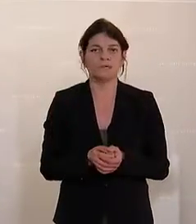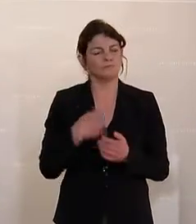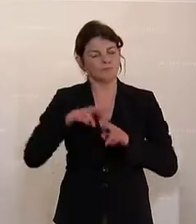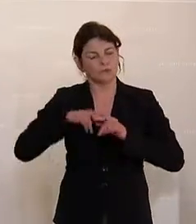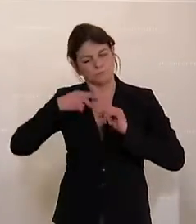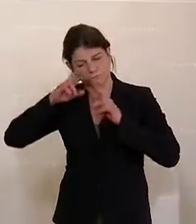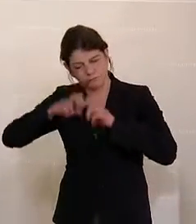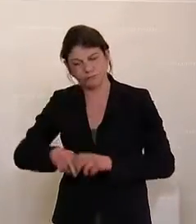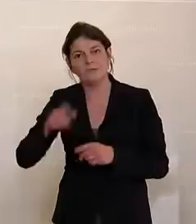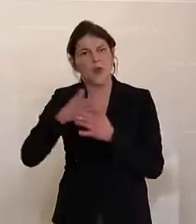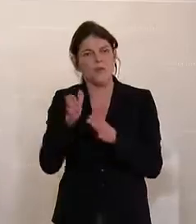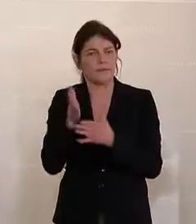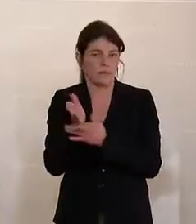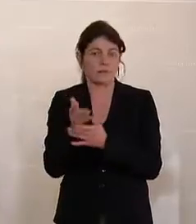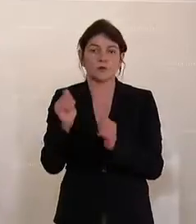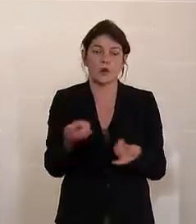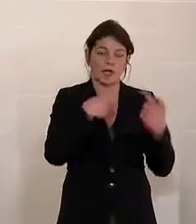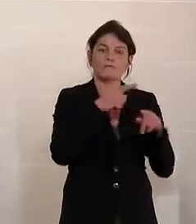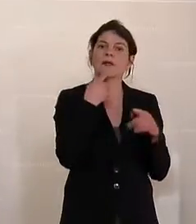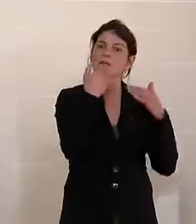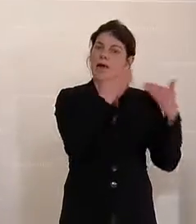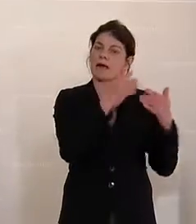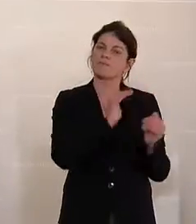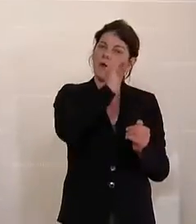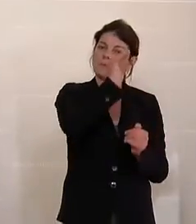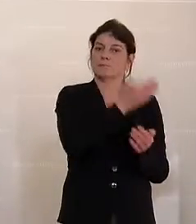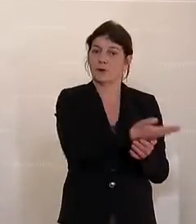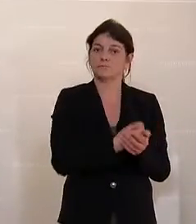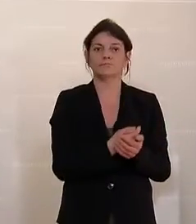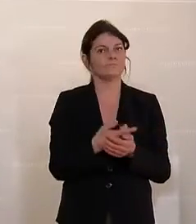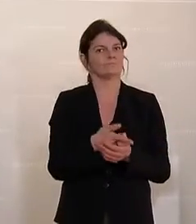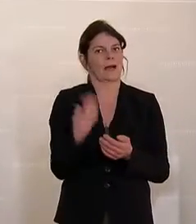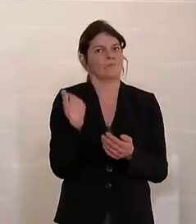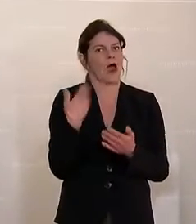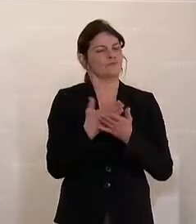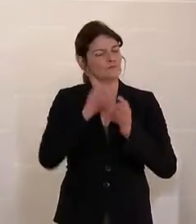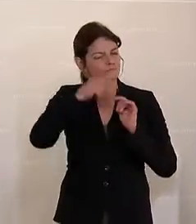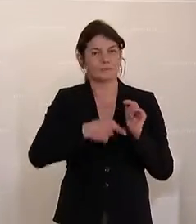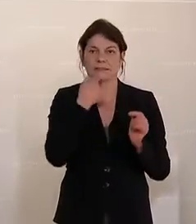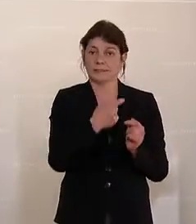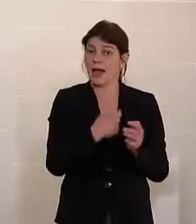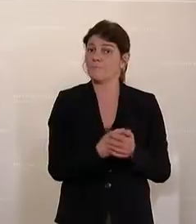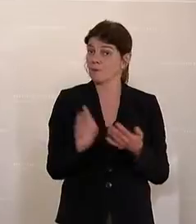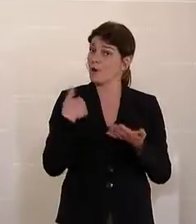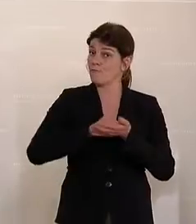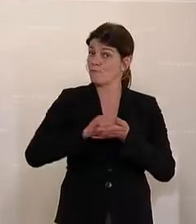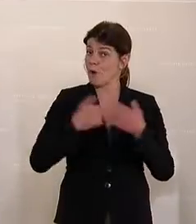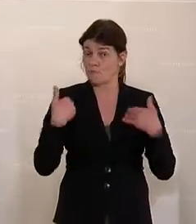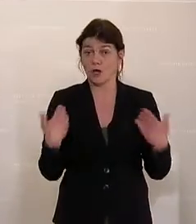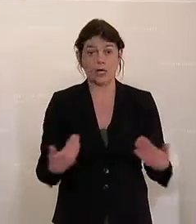Dienst widme, den obersten Organen ist ja auch schon ausführlich erwähnt worden. Und ich freue mich, dass